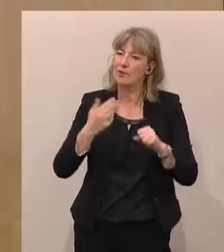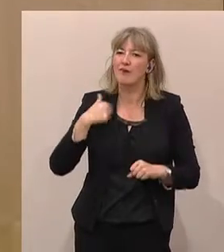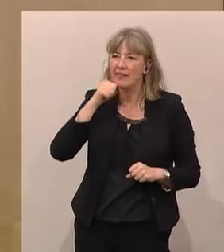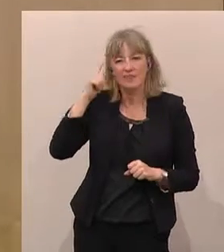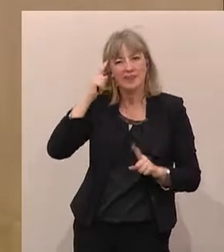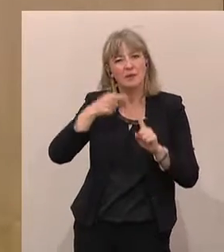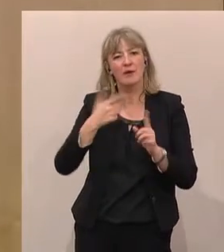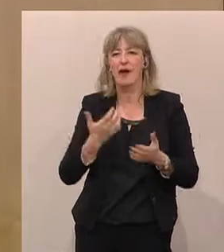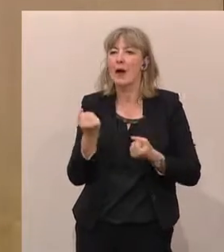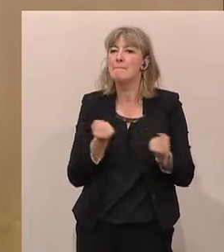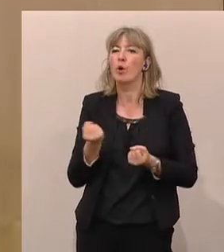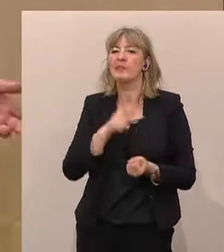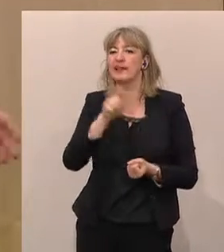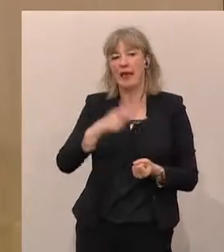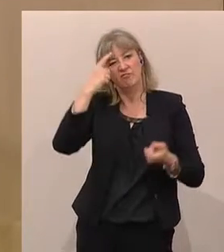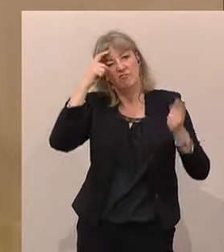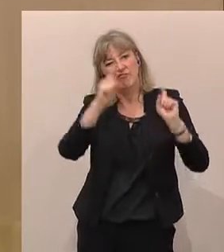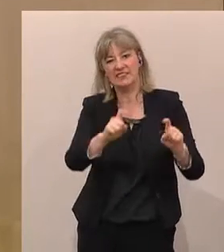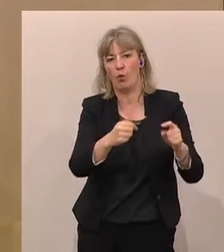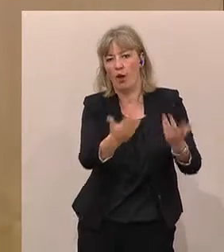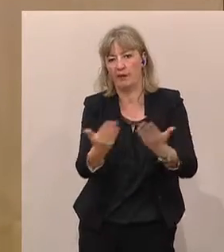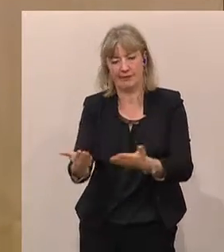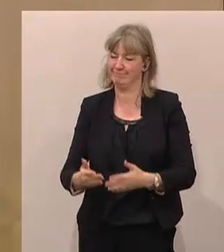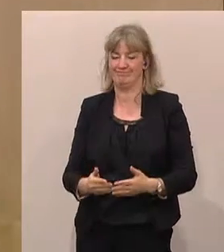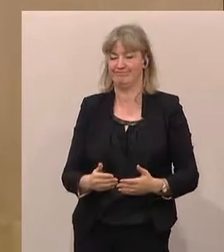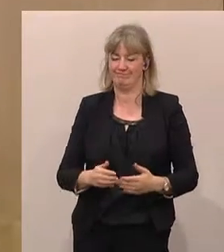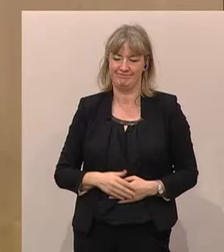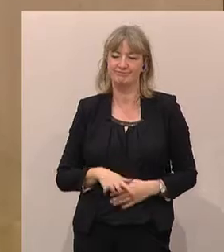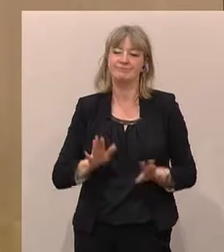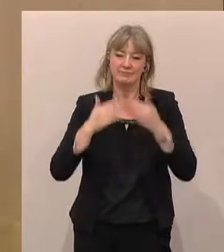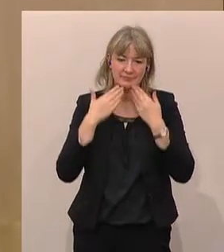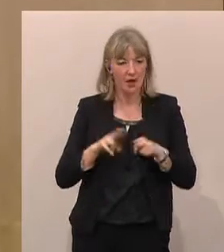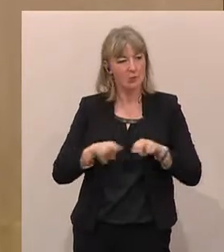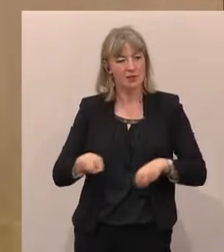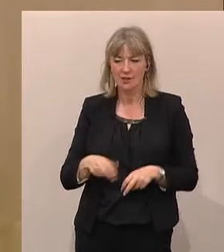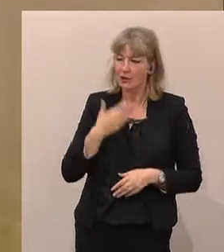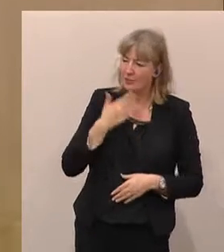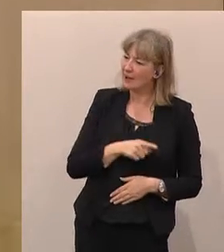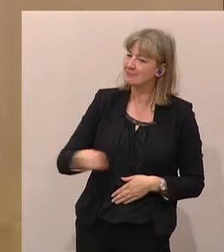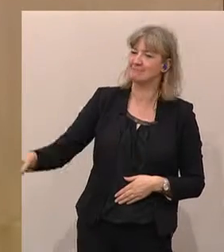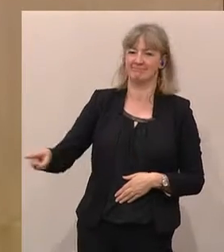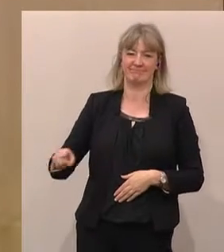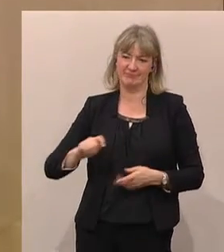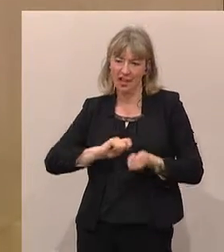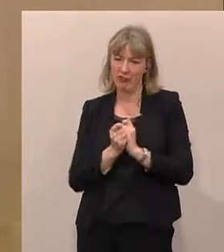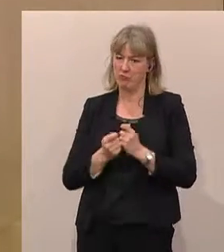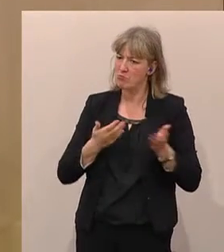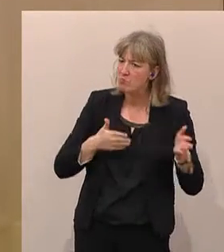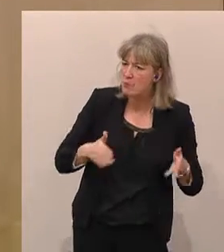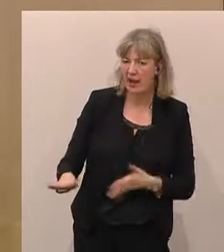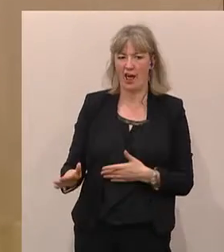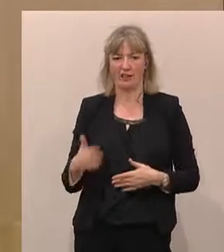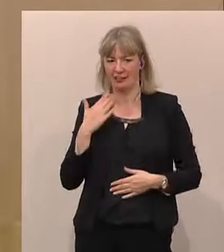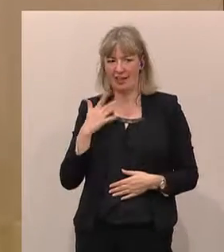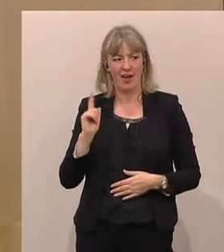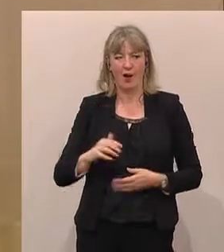man Politiker versorgt. Danke an die Bundesregierung für ihre Reformbereitschaft. Danke aber auch an